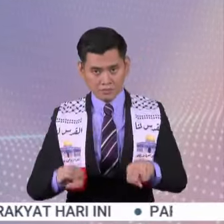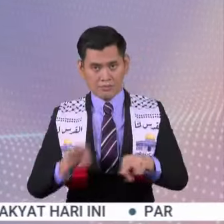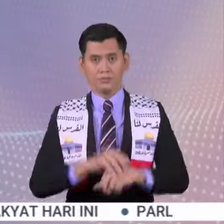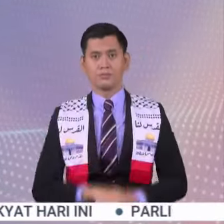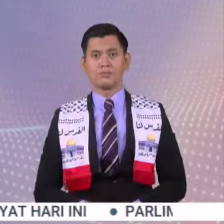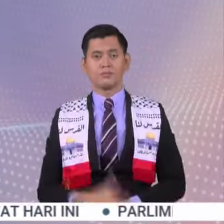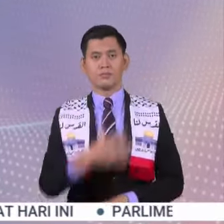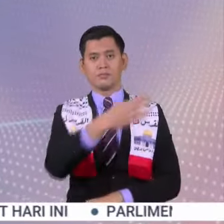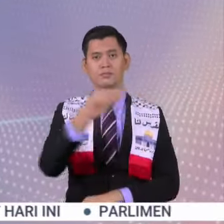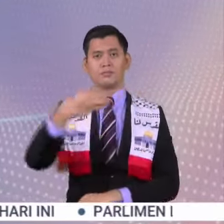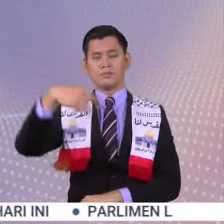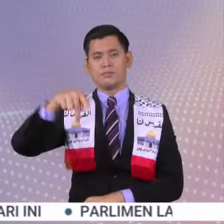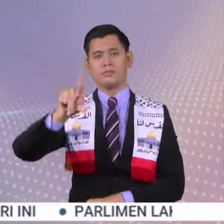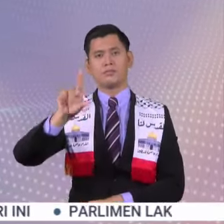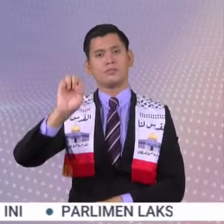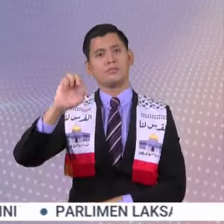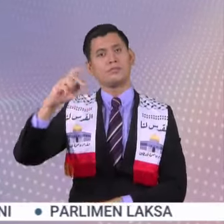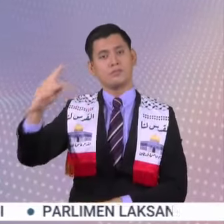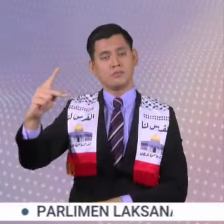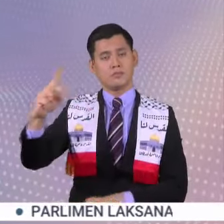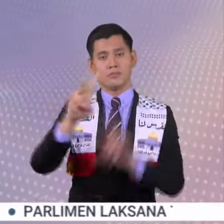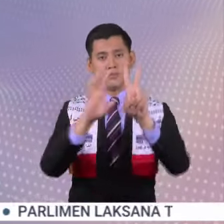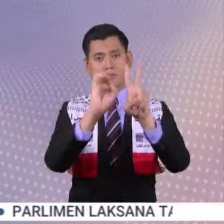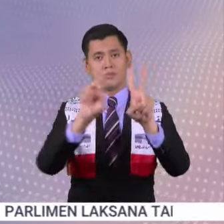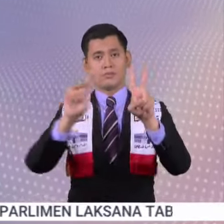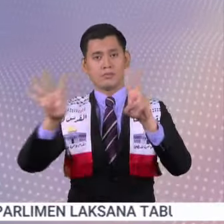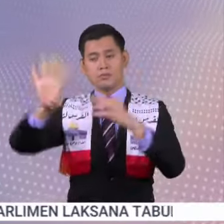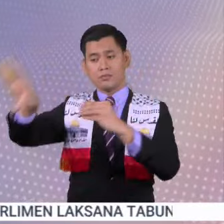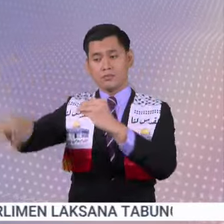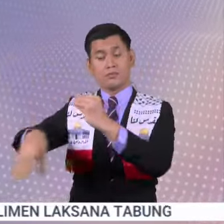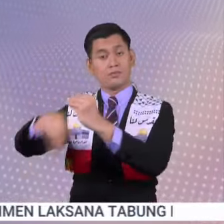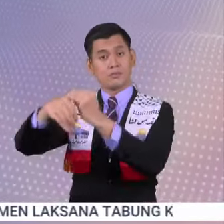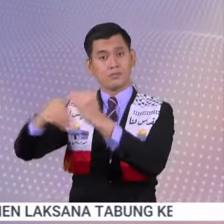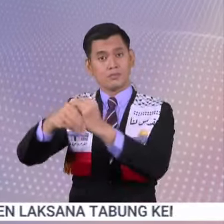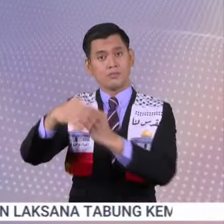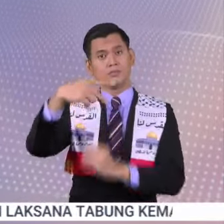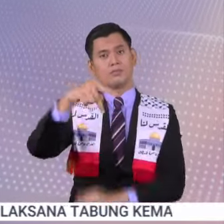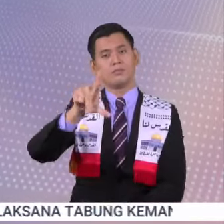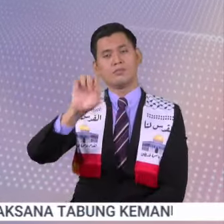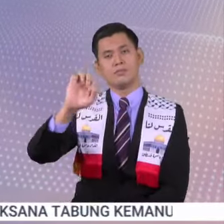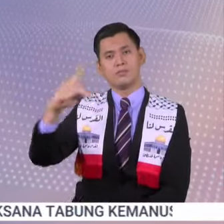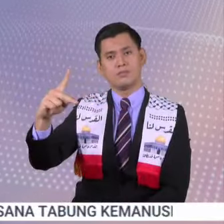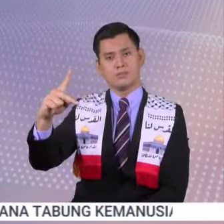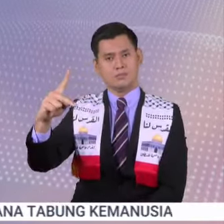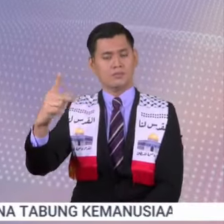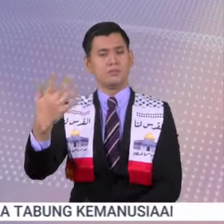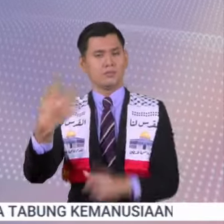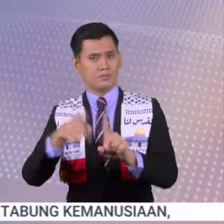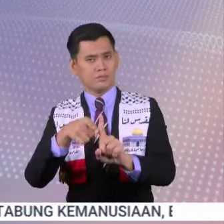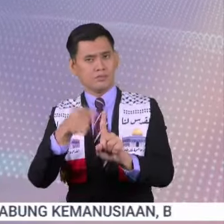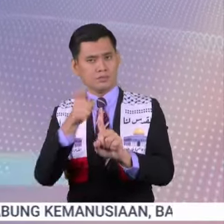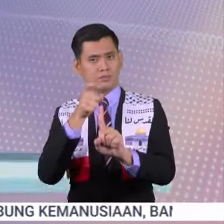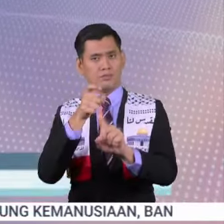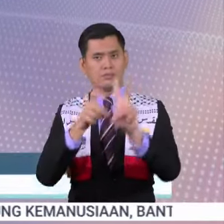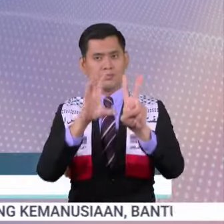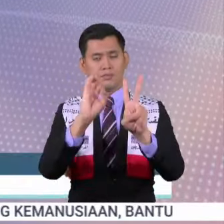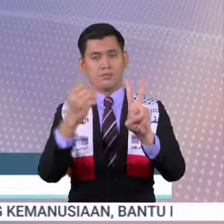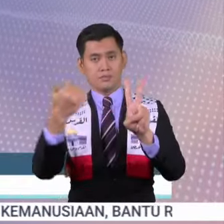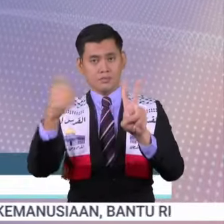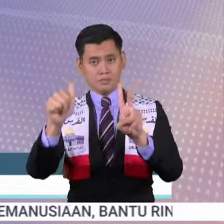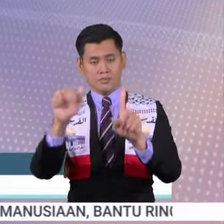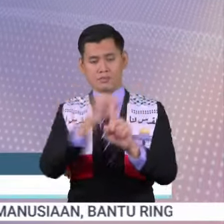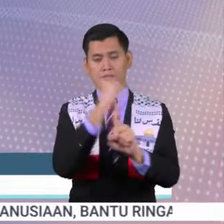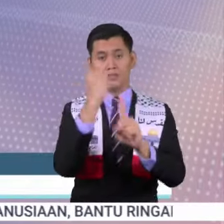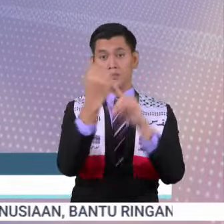Dalam pada itu, PSKL 2040 hasil penambahbaikan daripada PSKL 2020 yang mengambil kira situasi semasa.